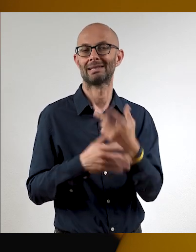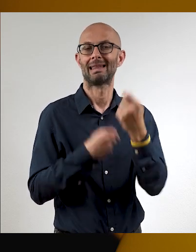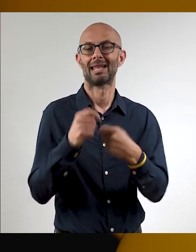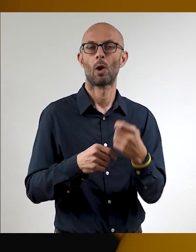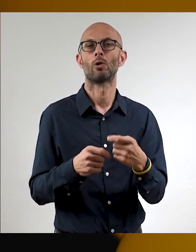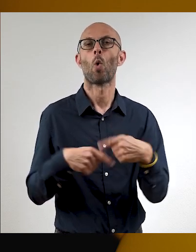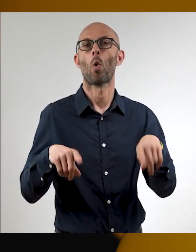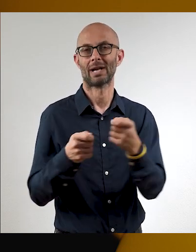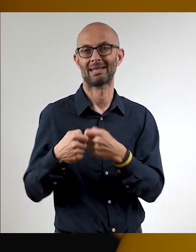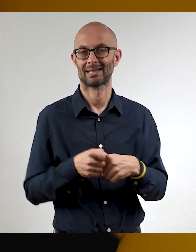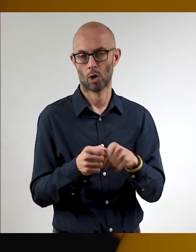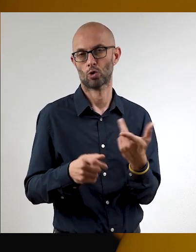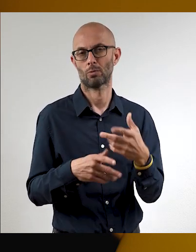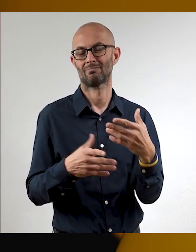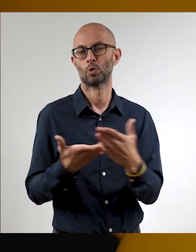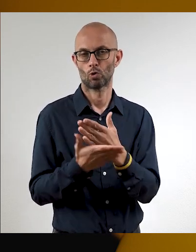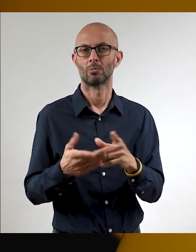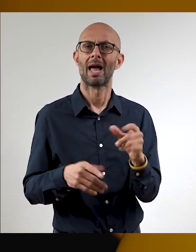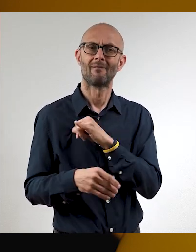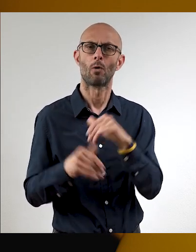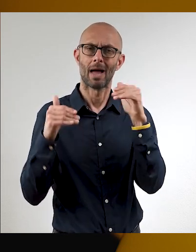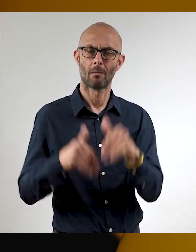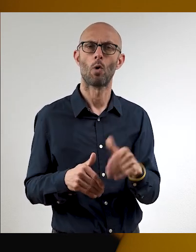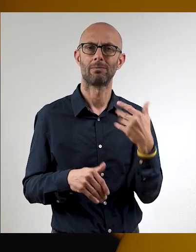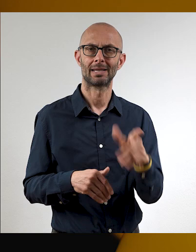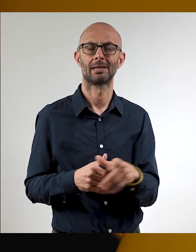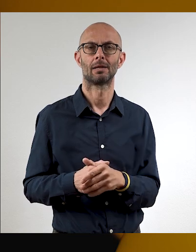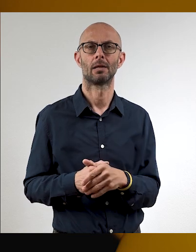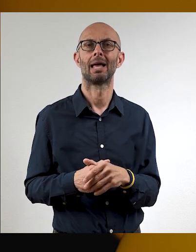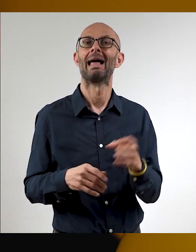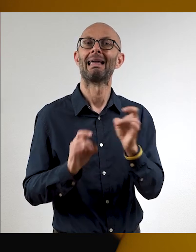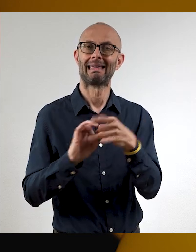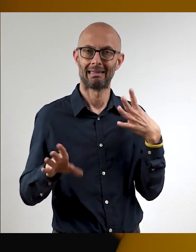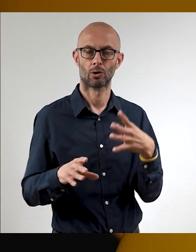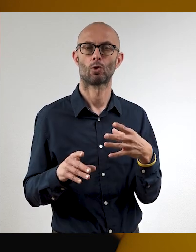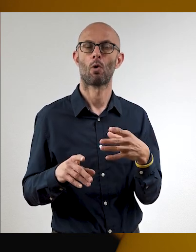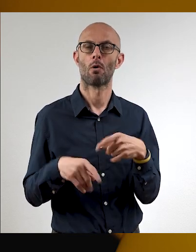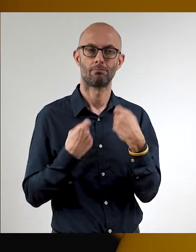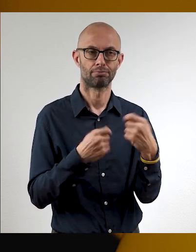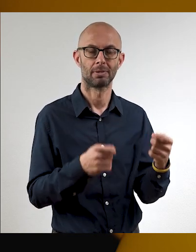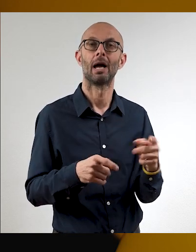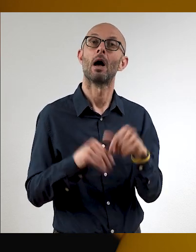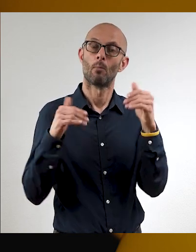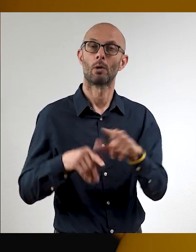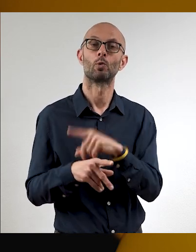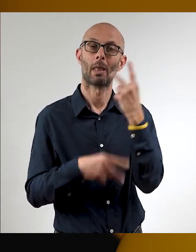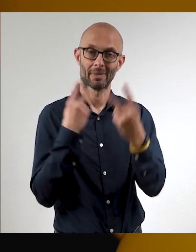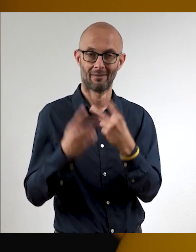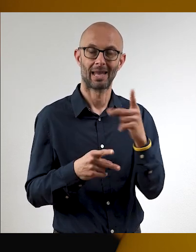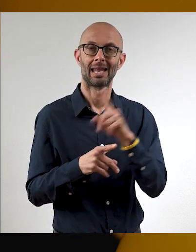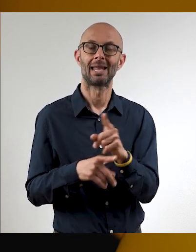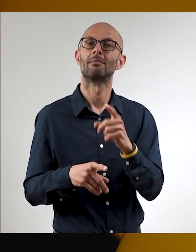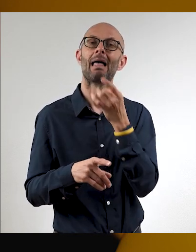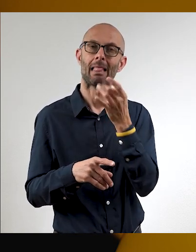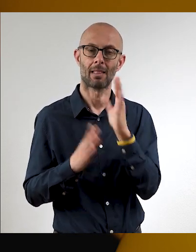delovno organizacijo. Ne? Skratka, informacije morajo biti, hiter morajo biti na voljo, morajo biti seveda preverjene, pa morajo